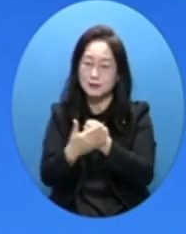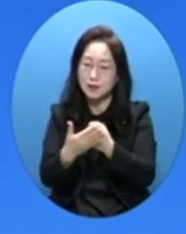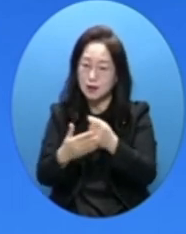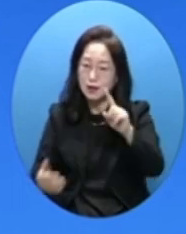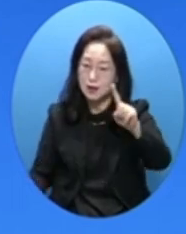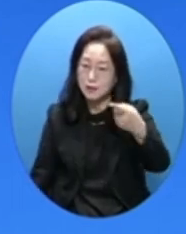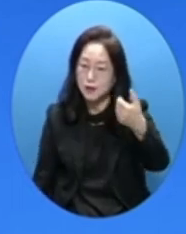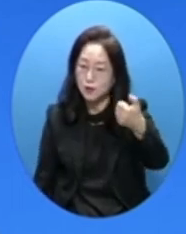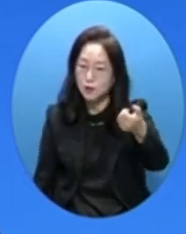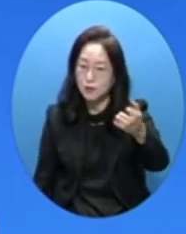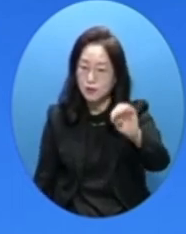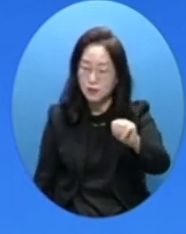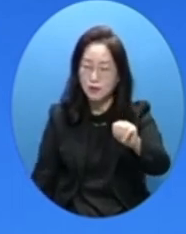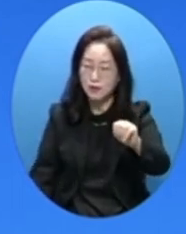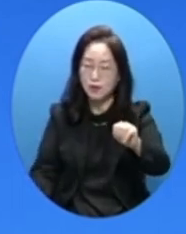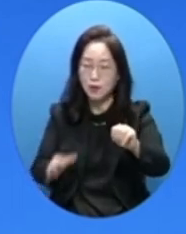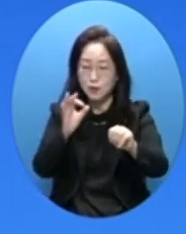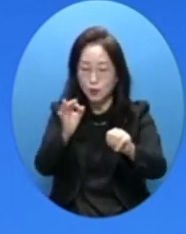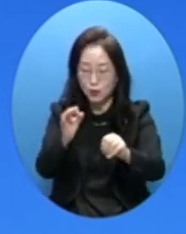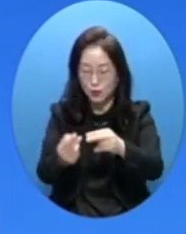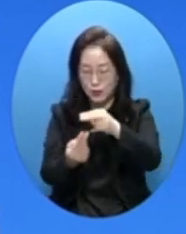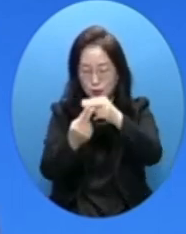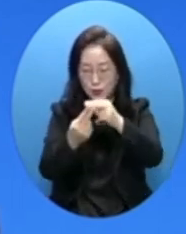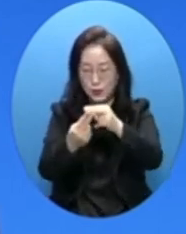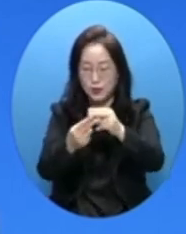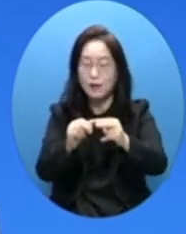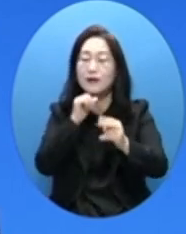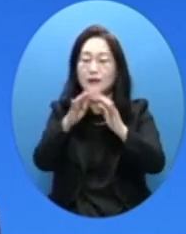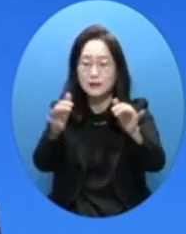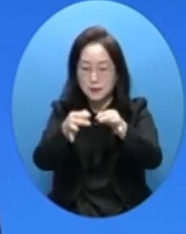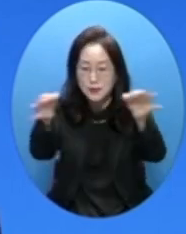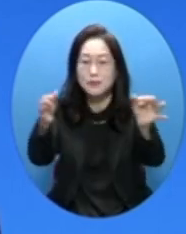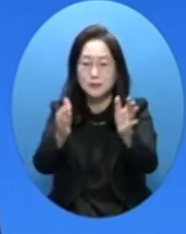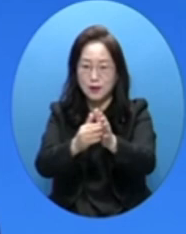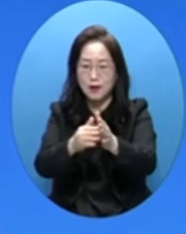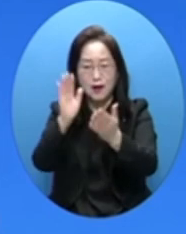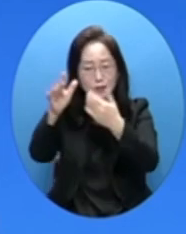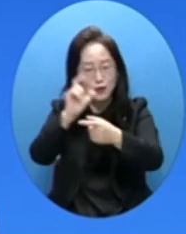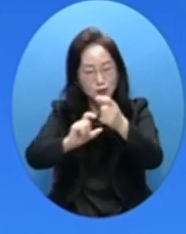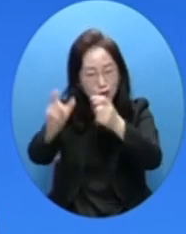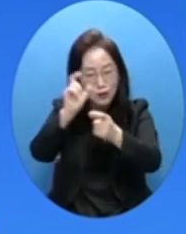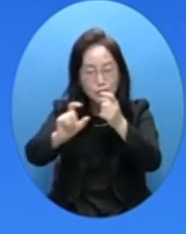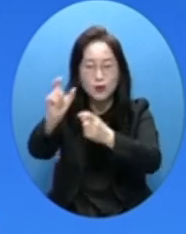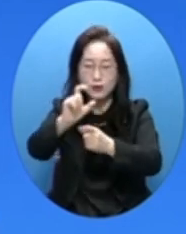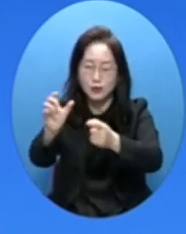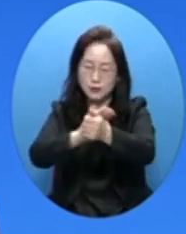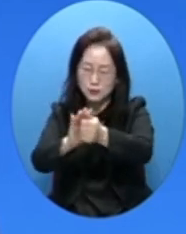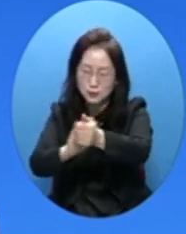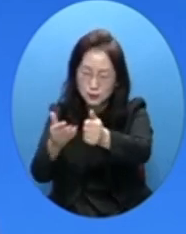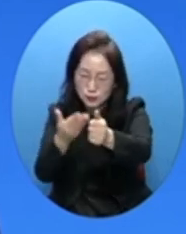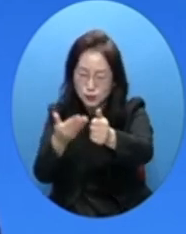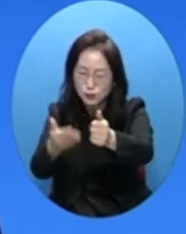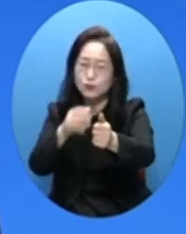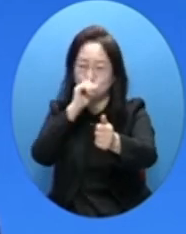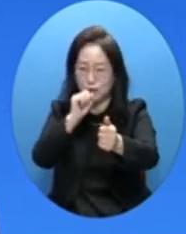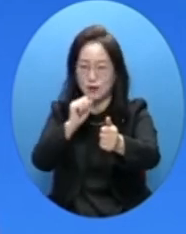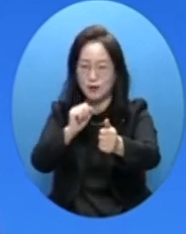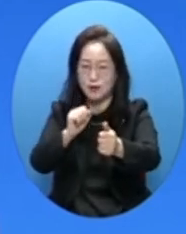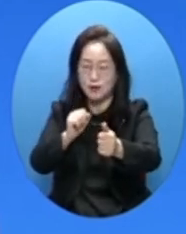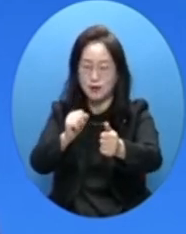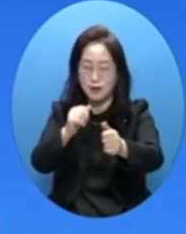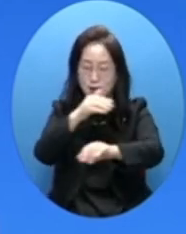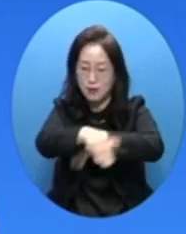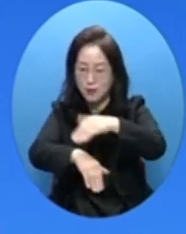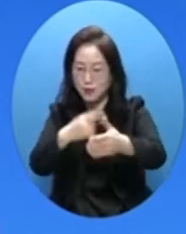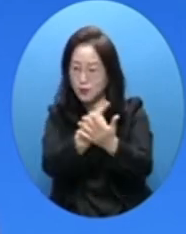156억의 기금을 어려운 성도에 나눌 수 있게 되었는데 더 많이 나눠야 할 것입니다. 더 많이 섬겨야 될 것입니다. 소외되고